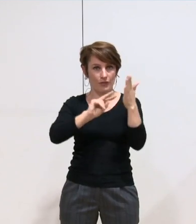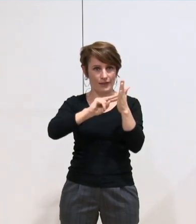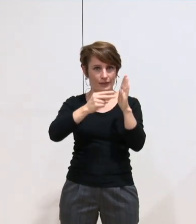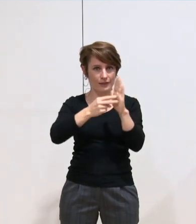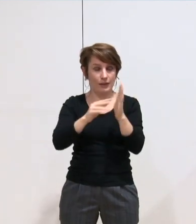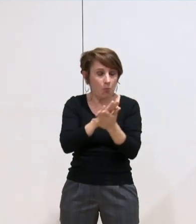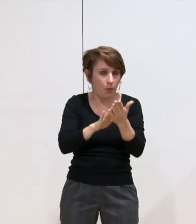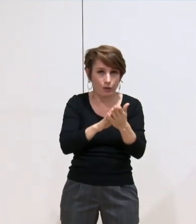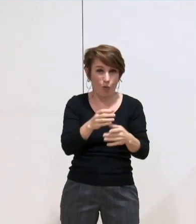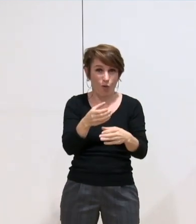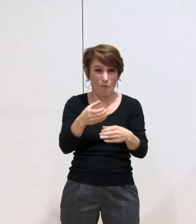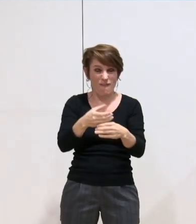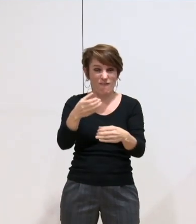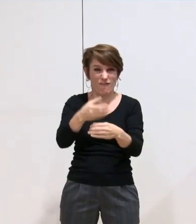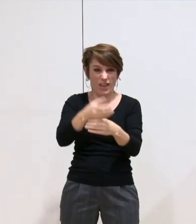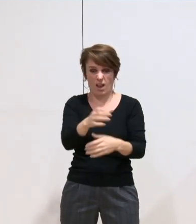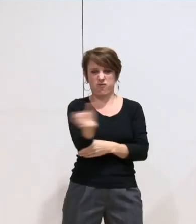pardon.